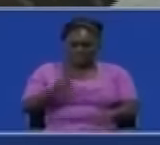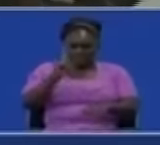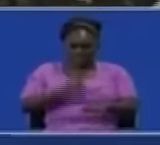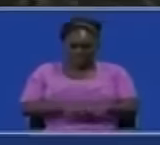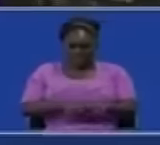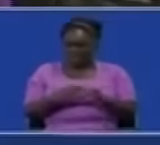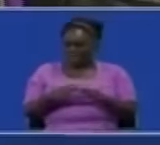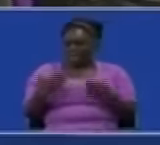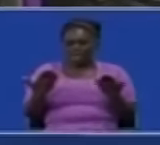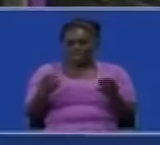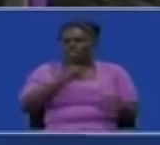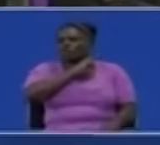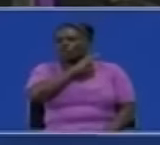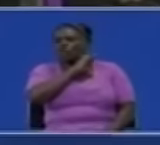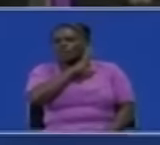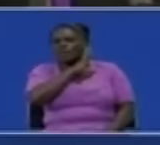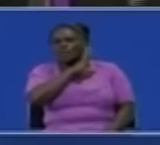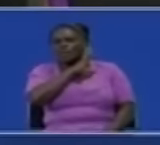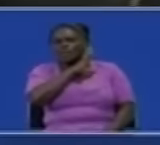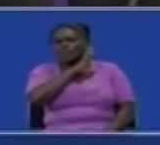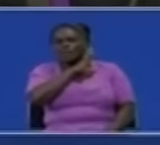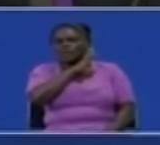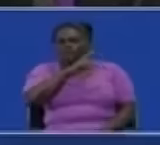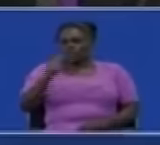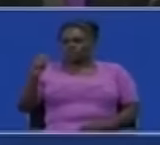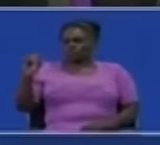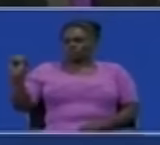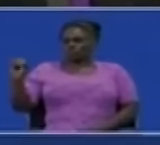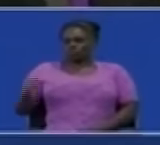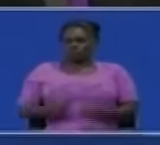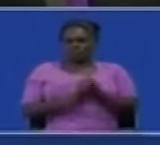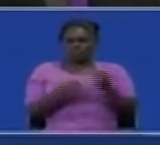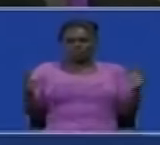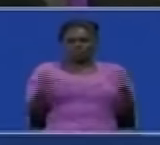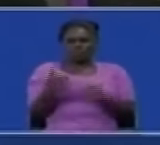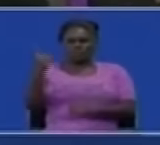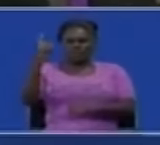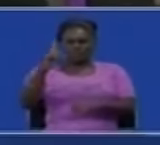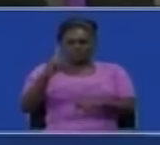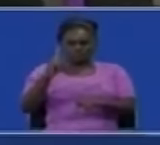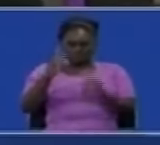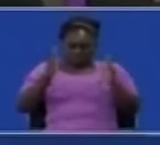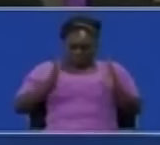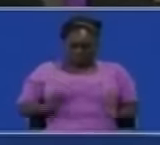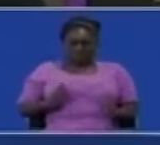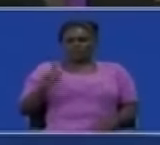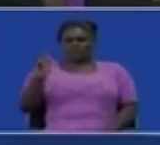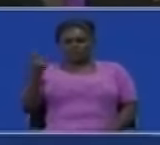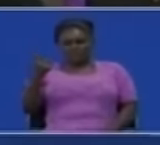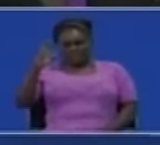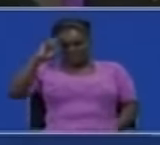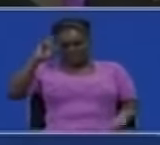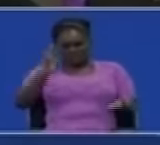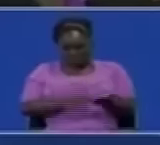kulikuwa na any conflict, Makto stood by us. And he's one guy, one person ambaye Kenya